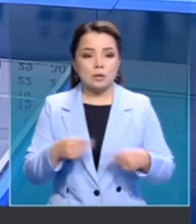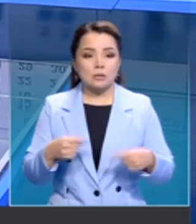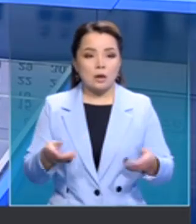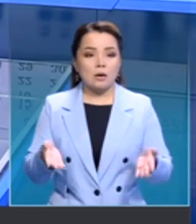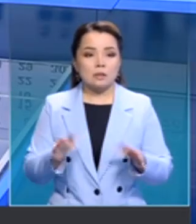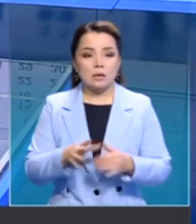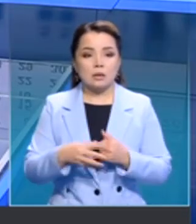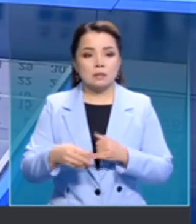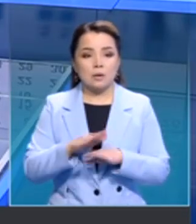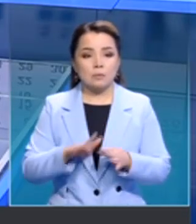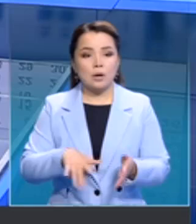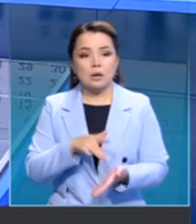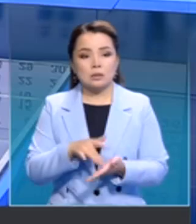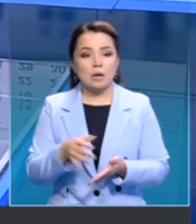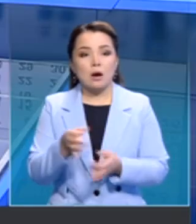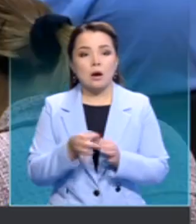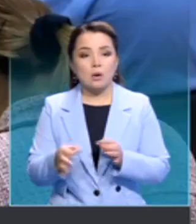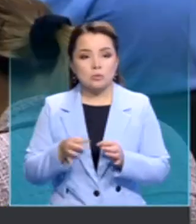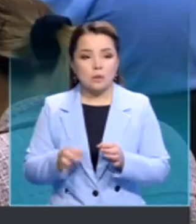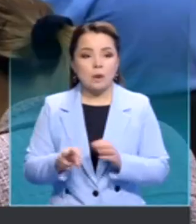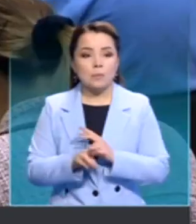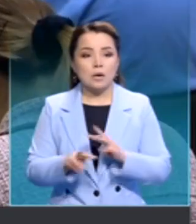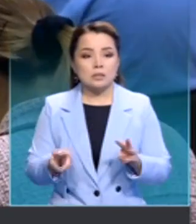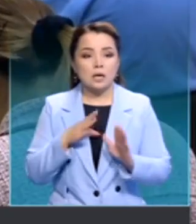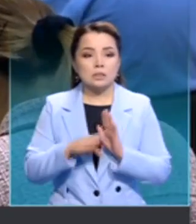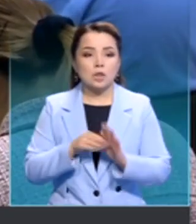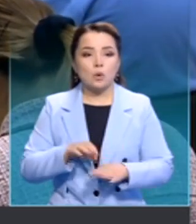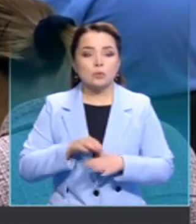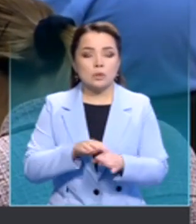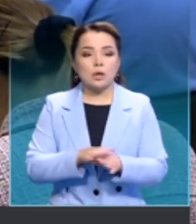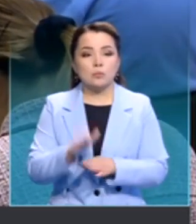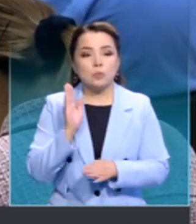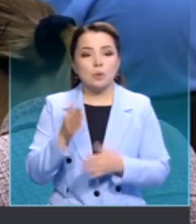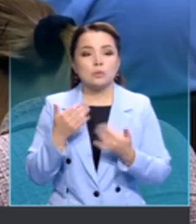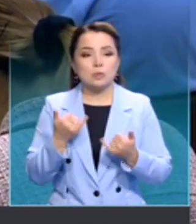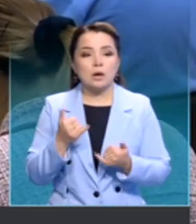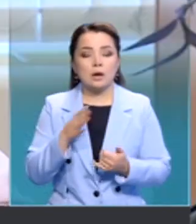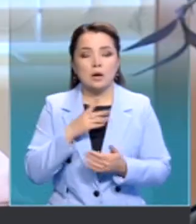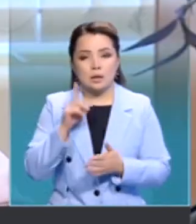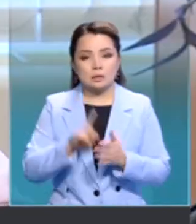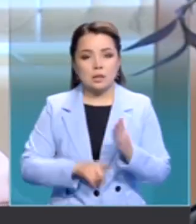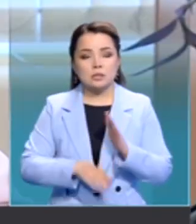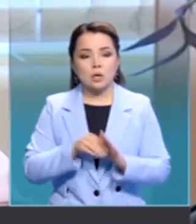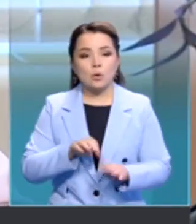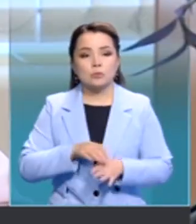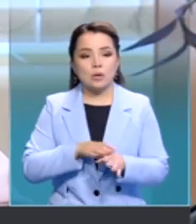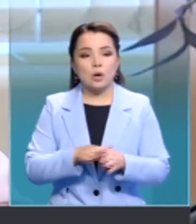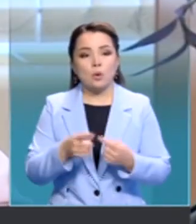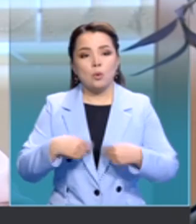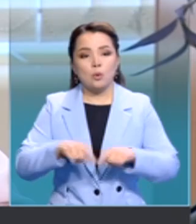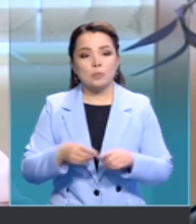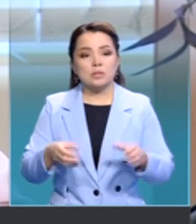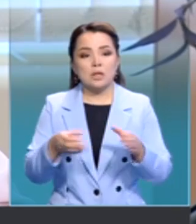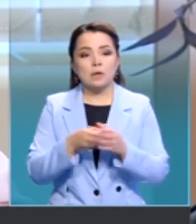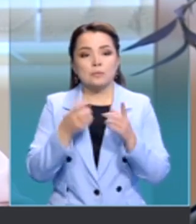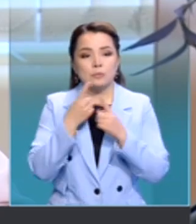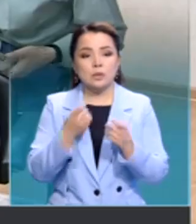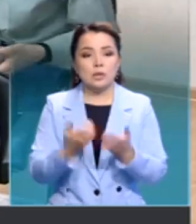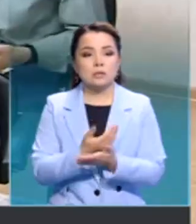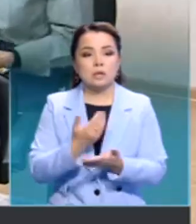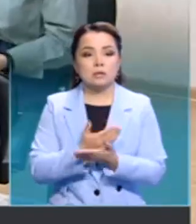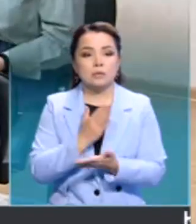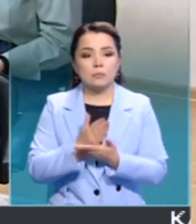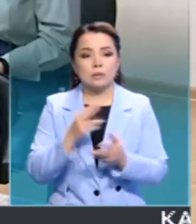кейбір өңірлерде қалалық және аудандық мәслихаттар сайлауы болады. Бұл туралы адал сайлау үшін қоғамдық штабының өкілдері айтты. Сайлаушылар